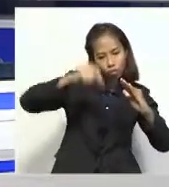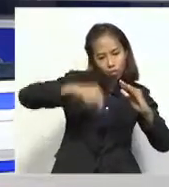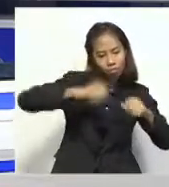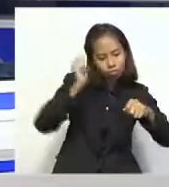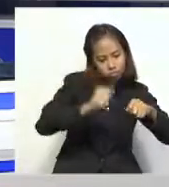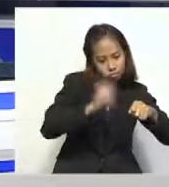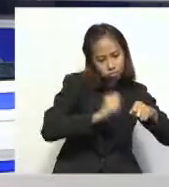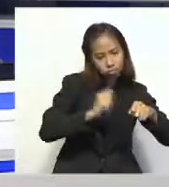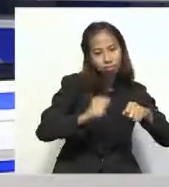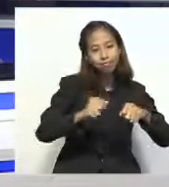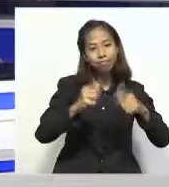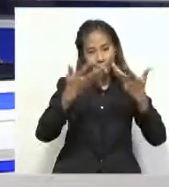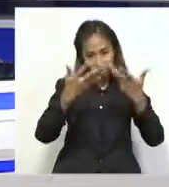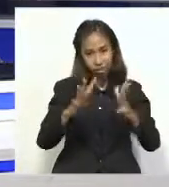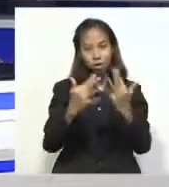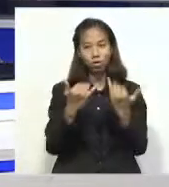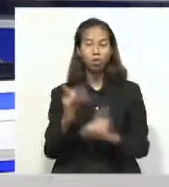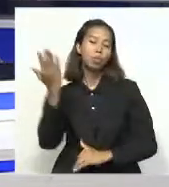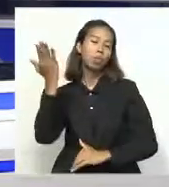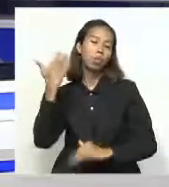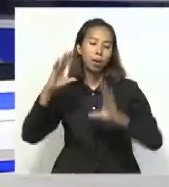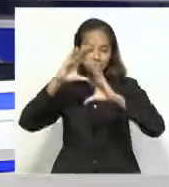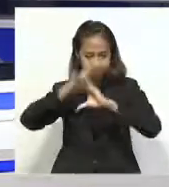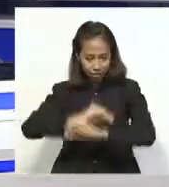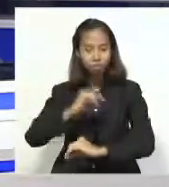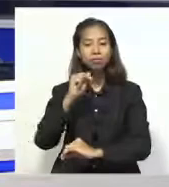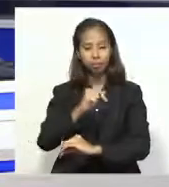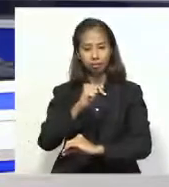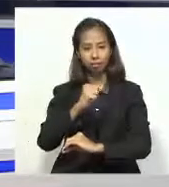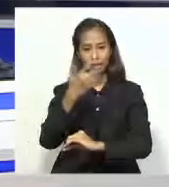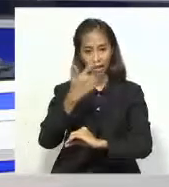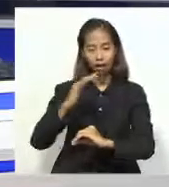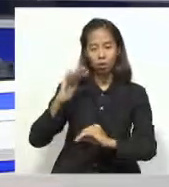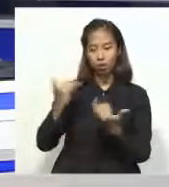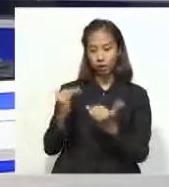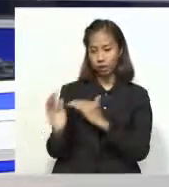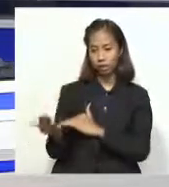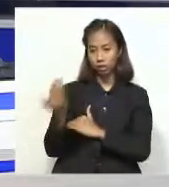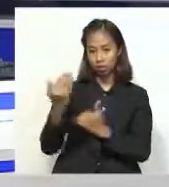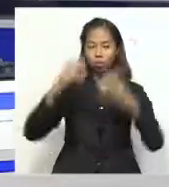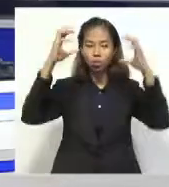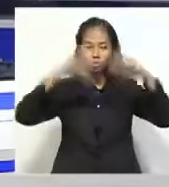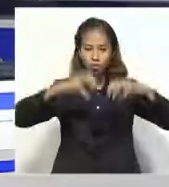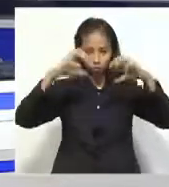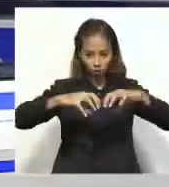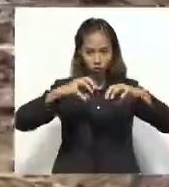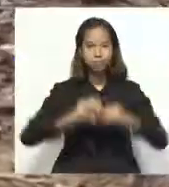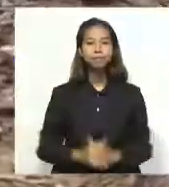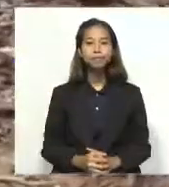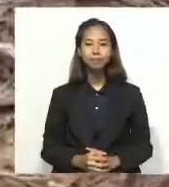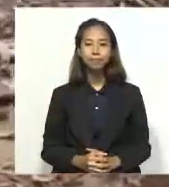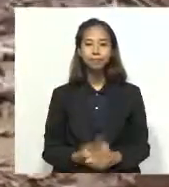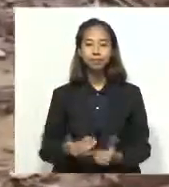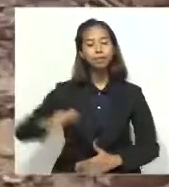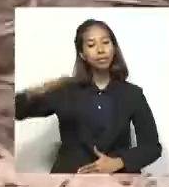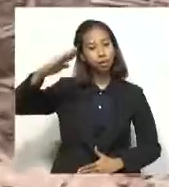ผู้ประสบภัยในขณะที่ภายในพื้นที่ตั้งแต่เมื่อคืนที่ผ่านมานะคะจนถึงตอนนี้มีฝนตกค่ะท